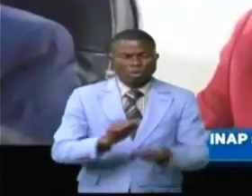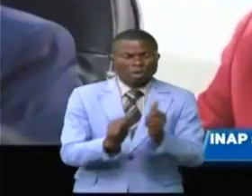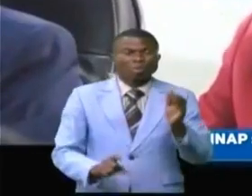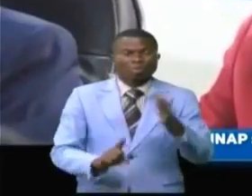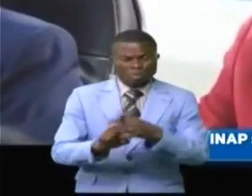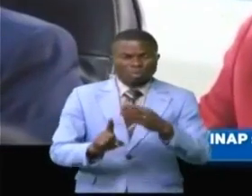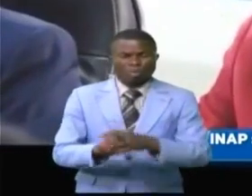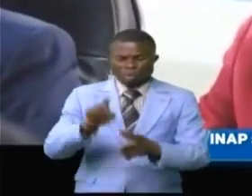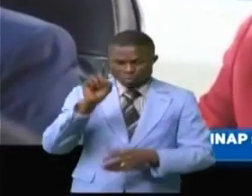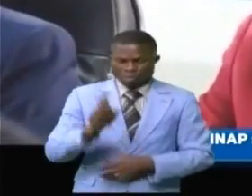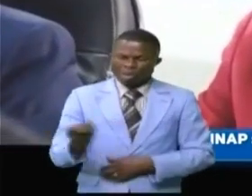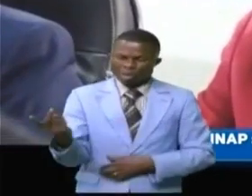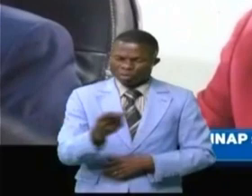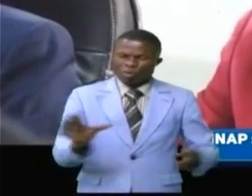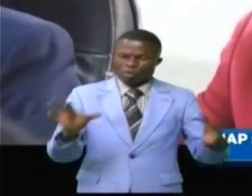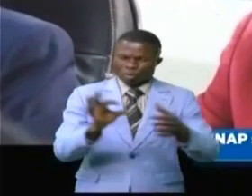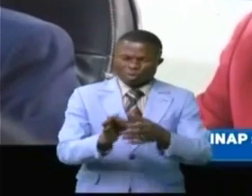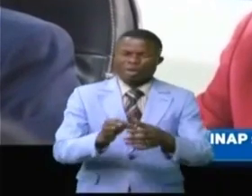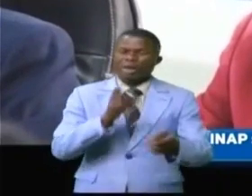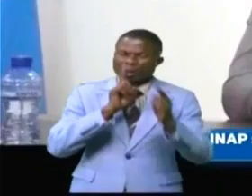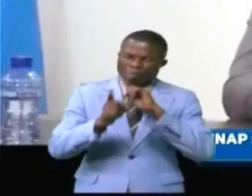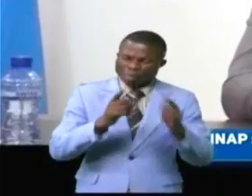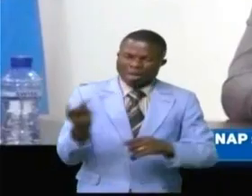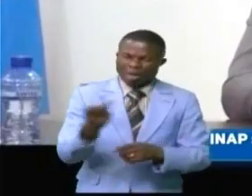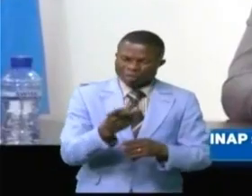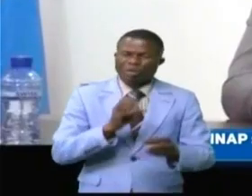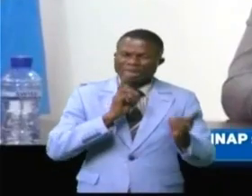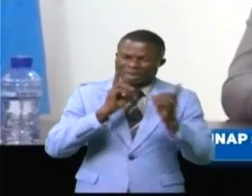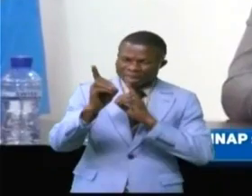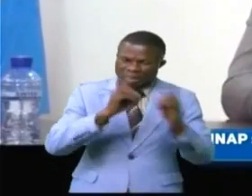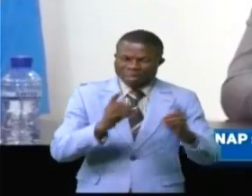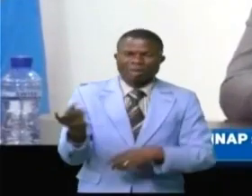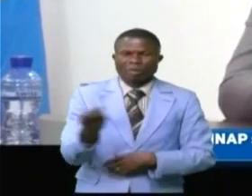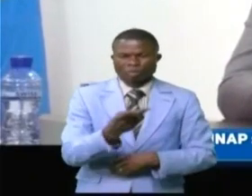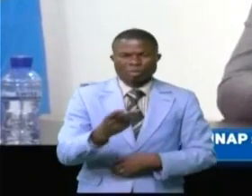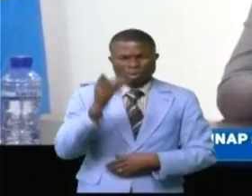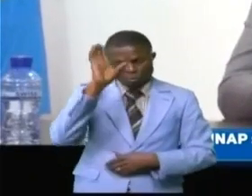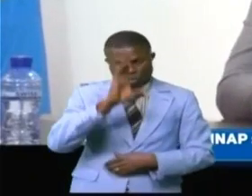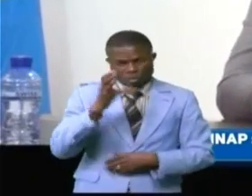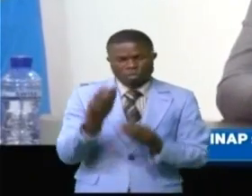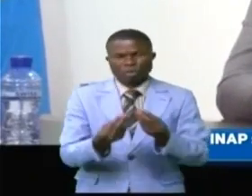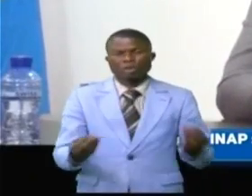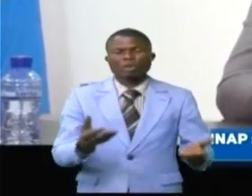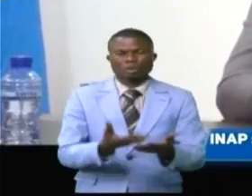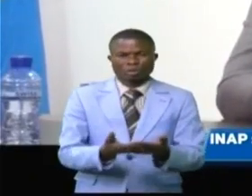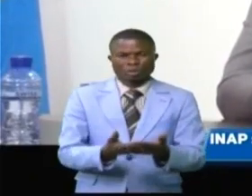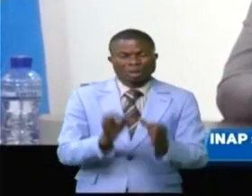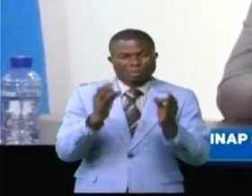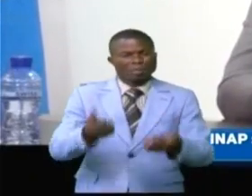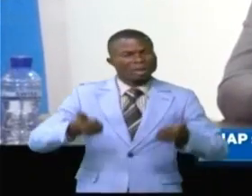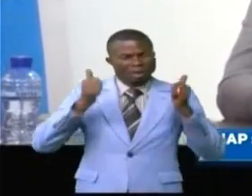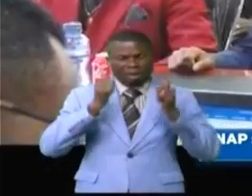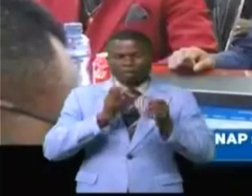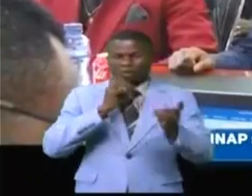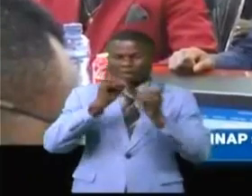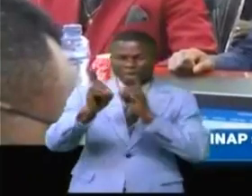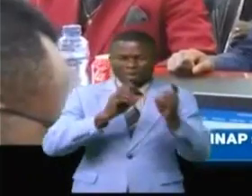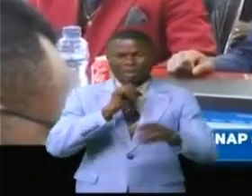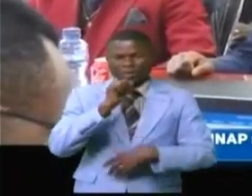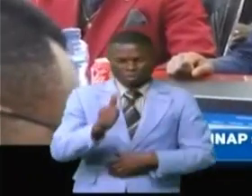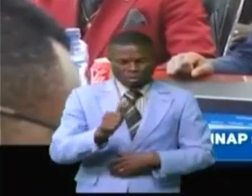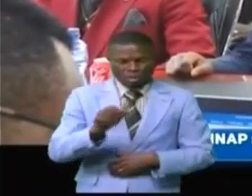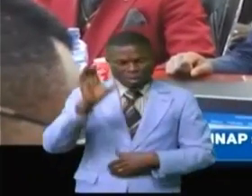nous diviser, le seul cadre qui peut nous permettre de pouvoir examiner les préoccupations